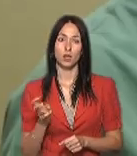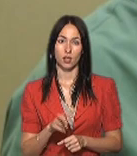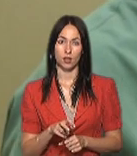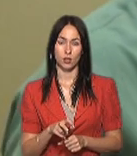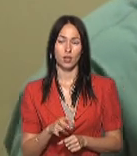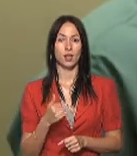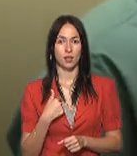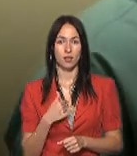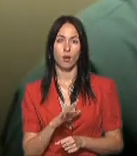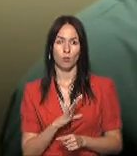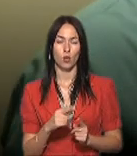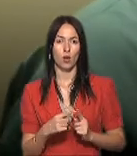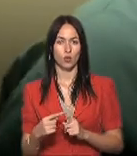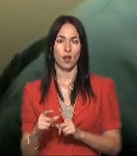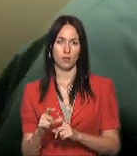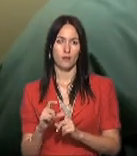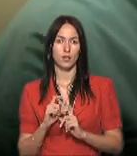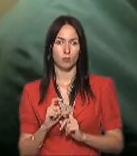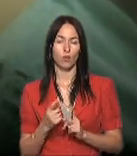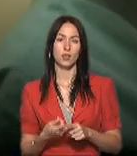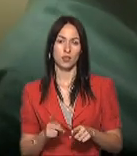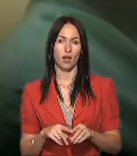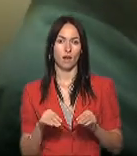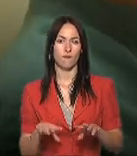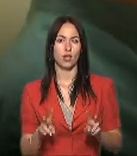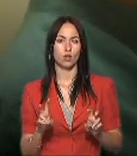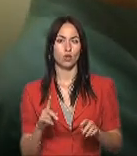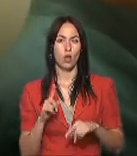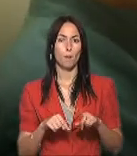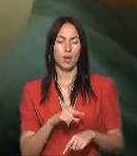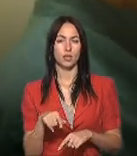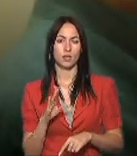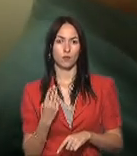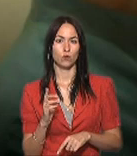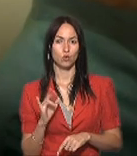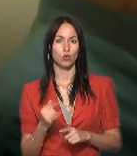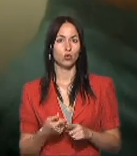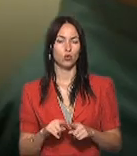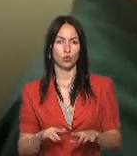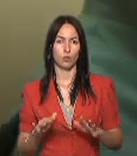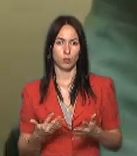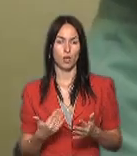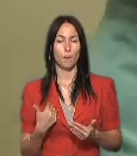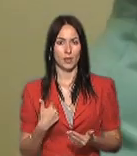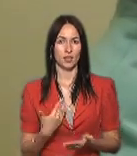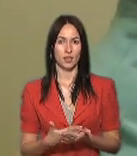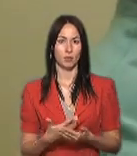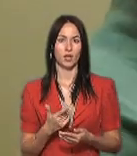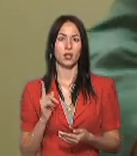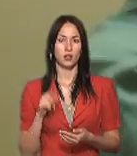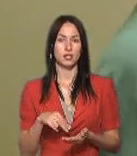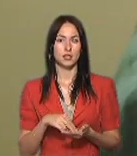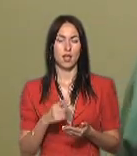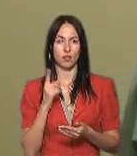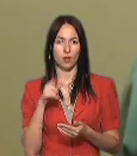Ми приходили, і нам була конкретна відповідь. Так вирішено. Батьки в шоці від того, що зараз відбувається. Мені, наприклад, хоч і стало ближче